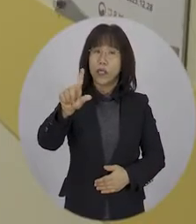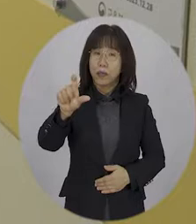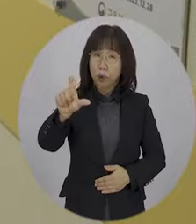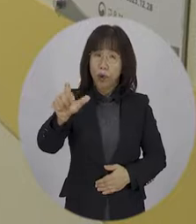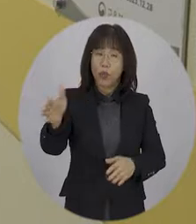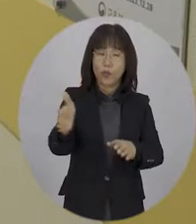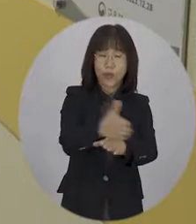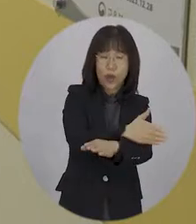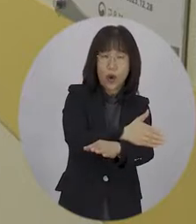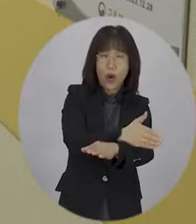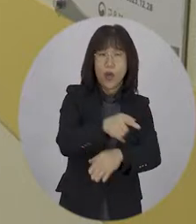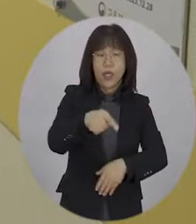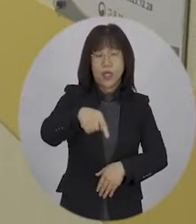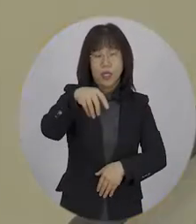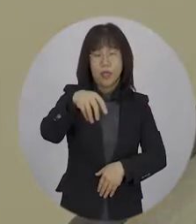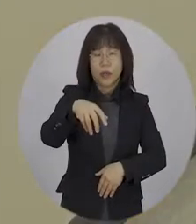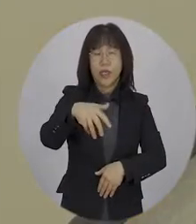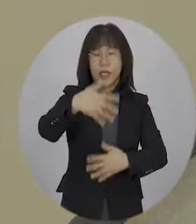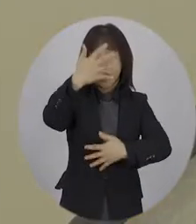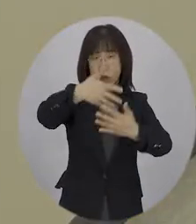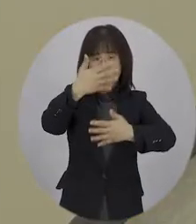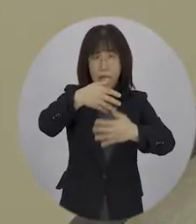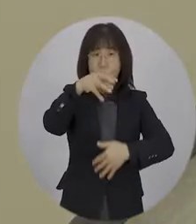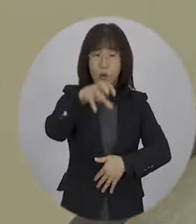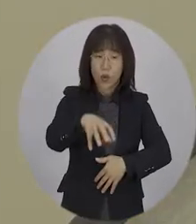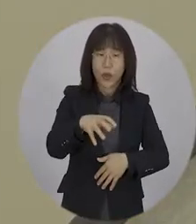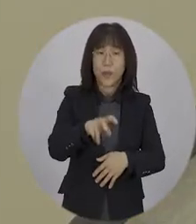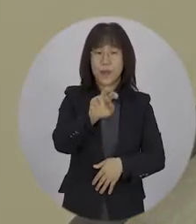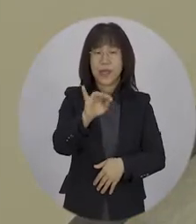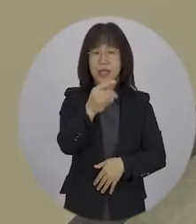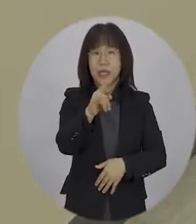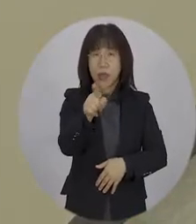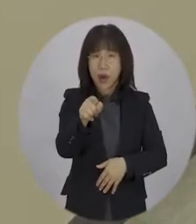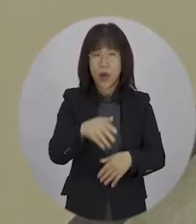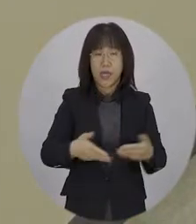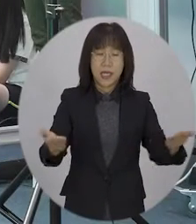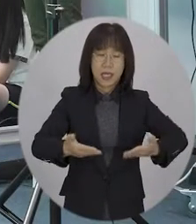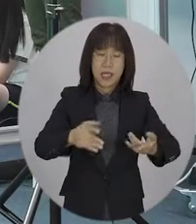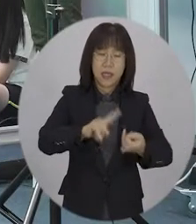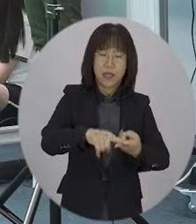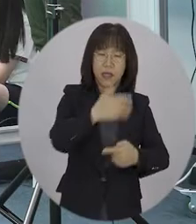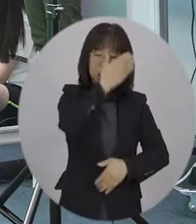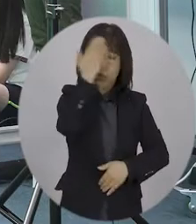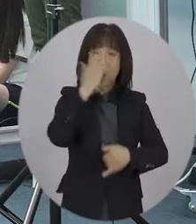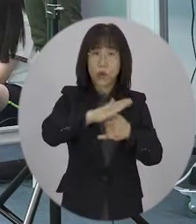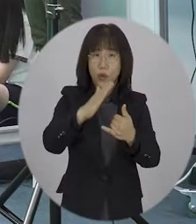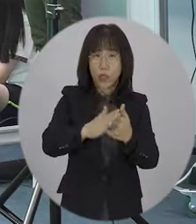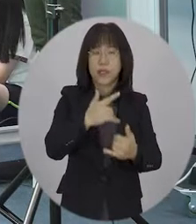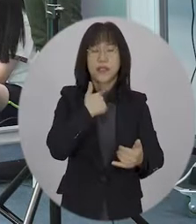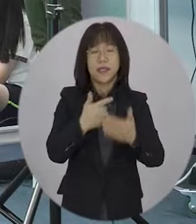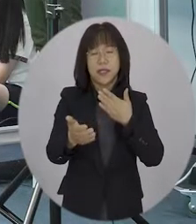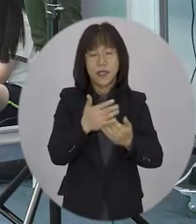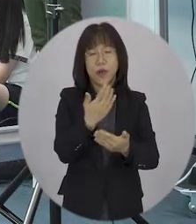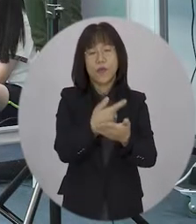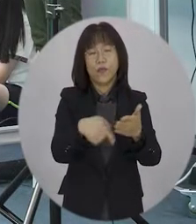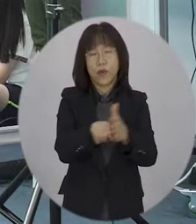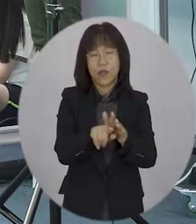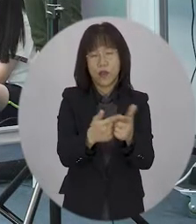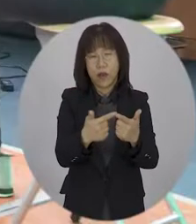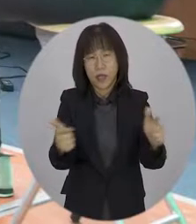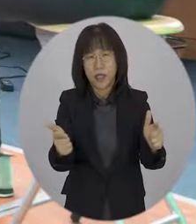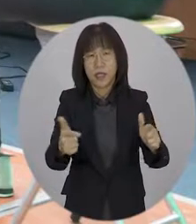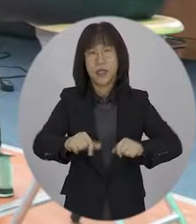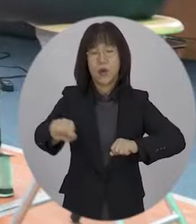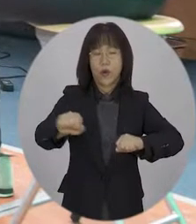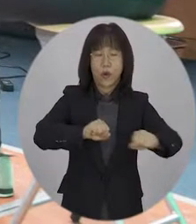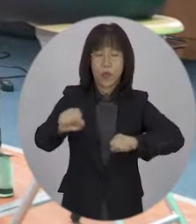센터 내 스튜디오 등 현장을 활용해 영상 미디어 분야의 직업을 청소년들이 생생하게 체험할 수 있도록 다양한 체험 활동을